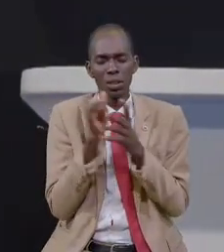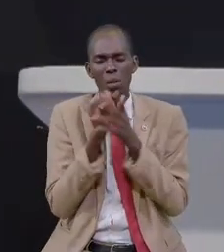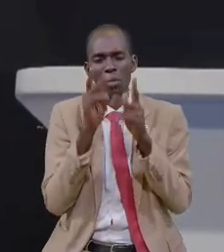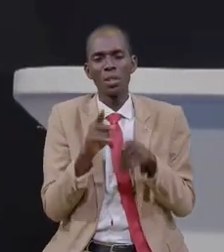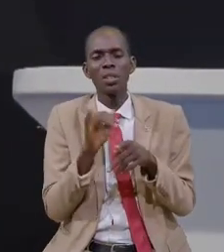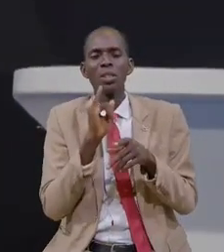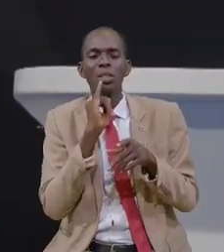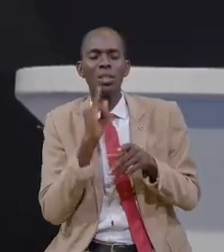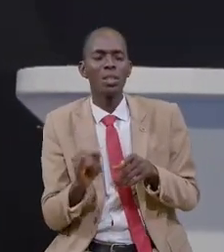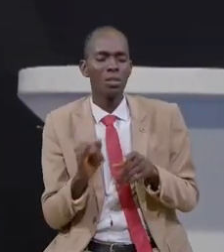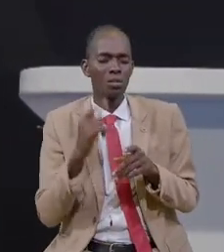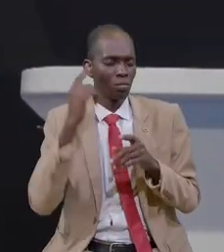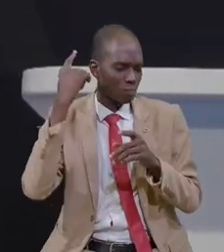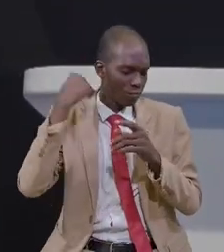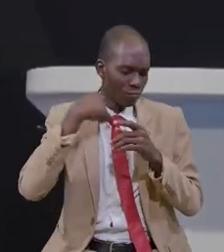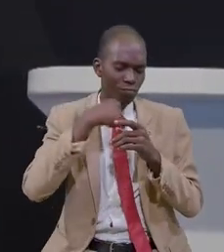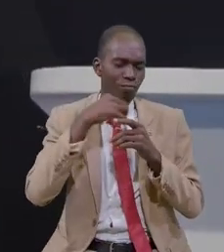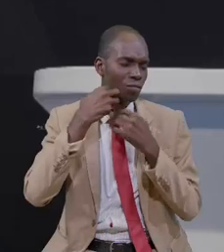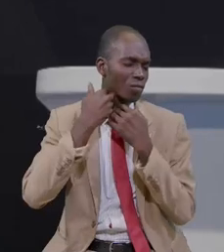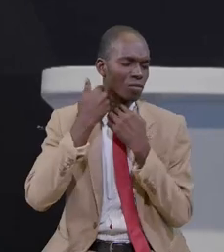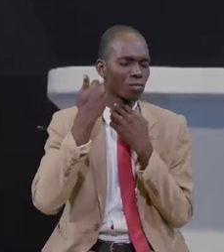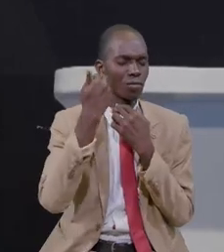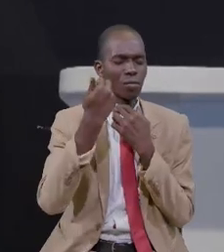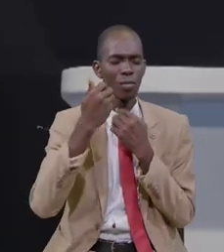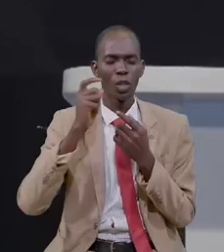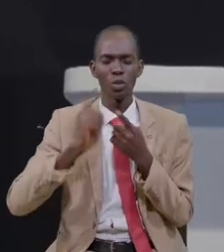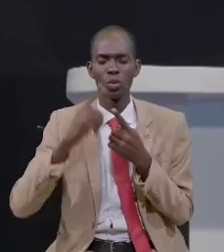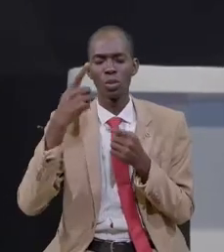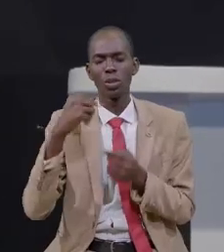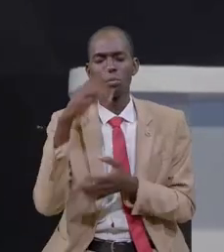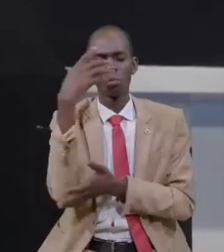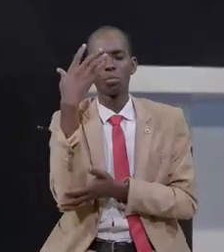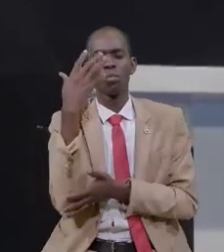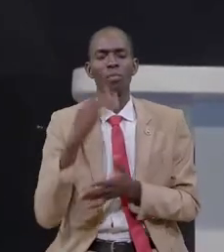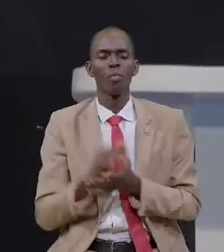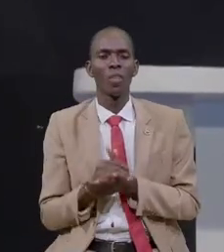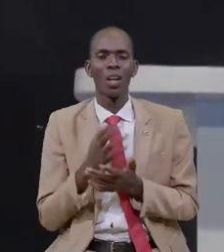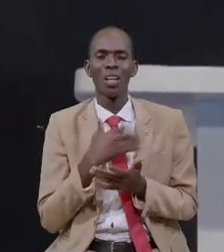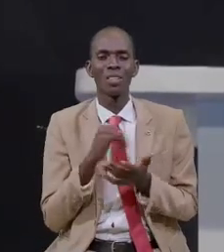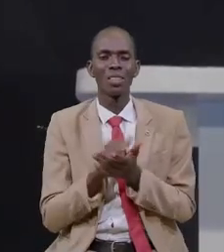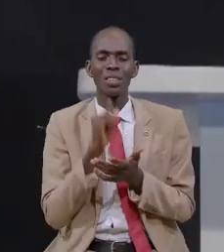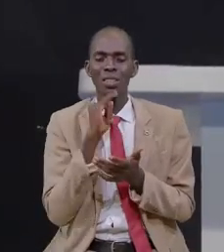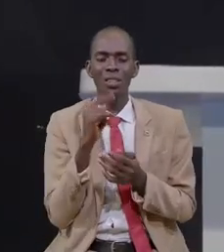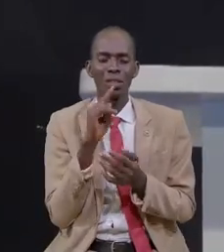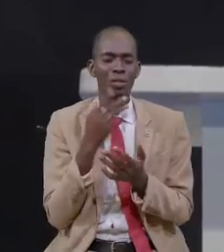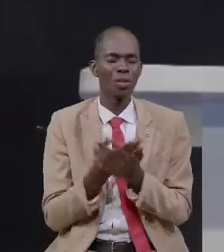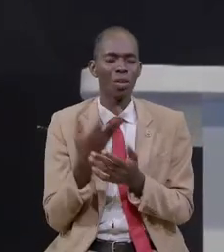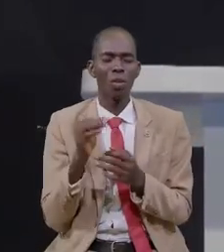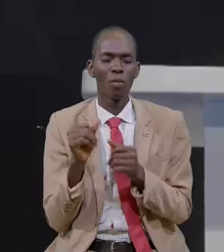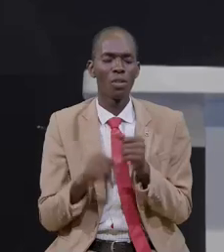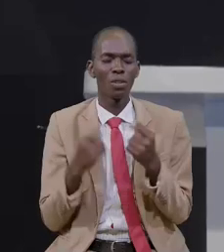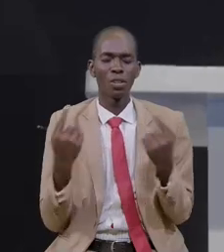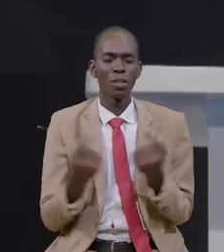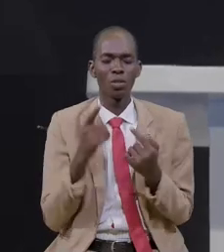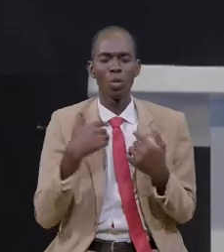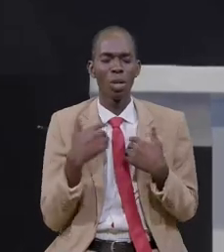à un poteau. Et ce poteau, c'est le souvenir de tout péché commis, de tout mensonge qu'on a dit, de